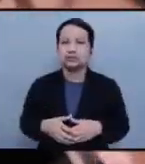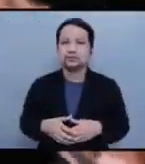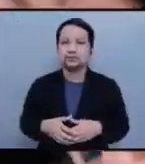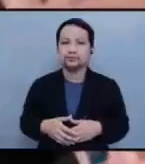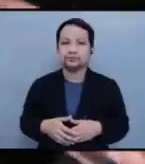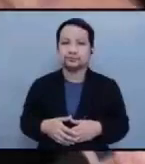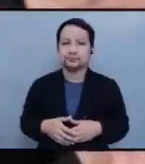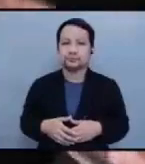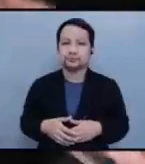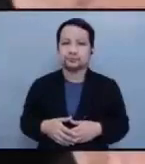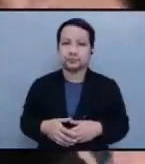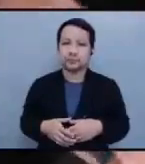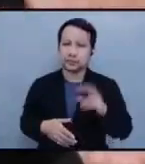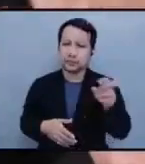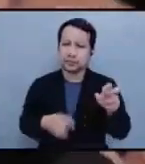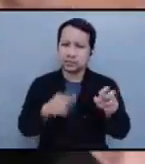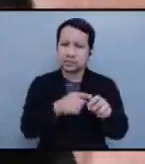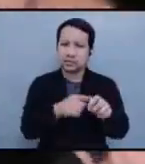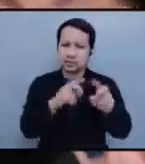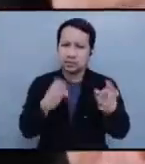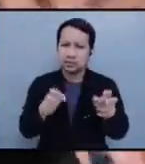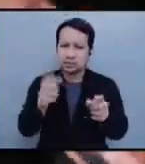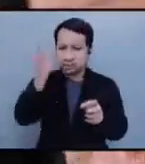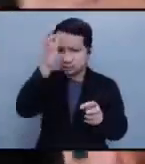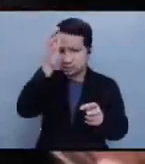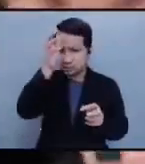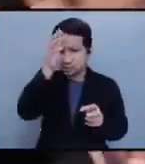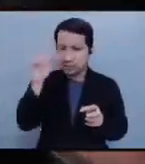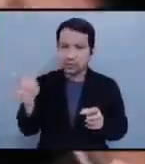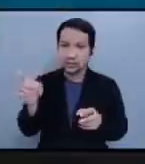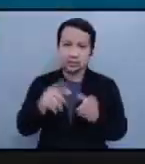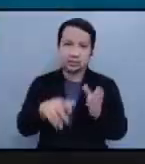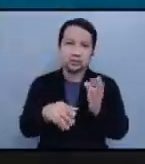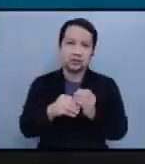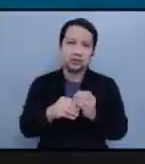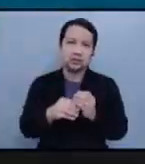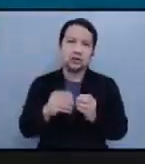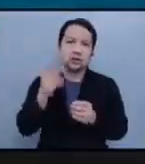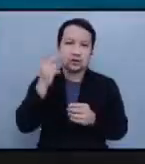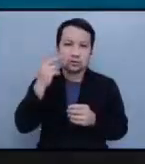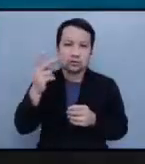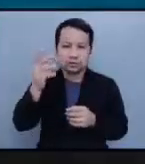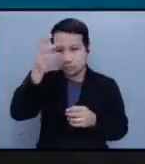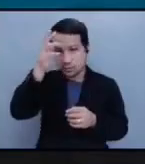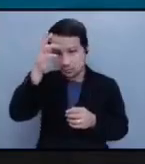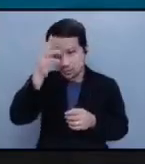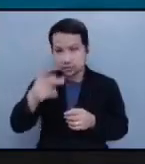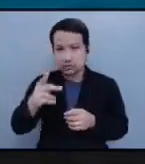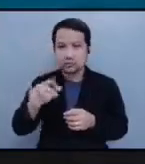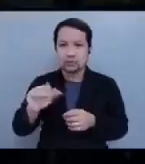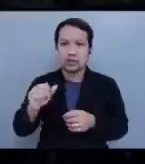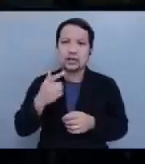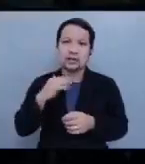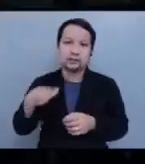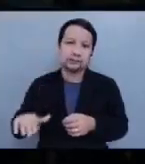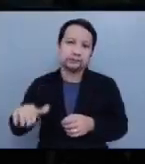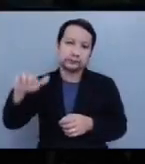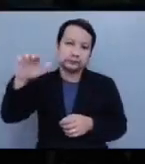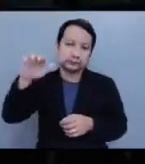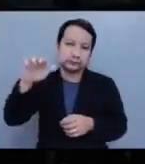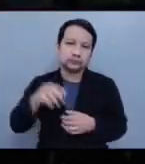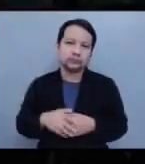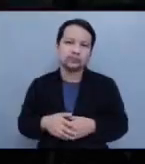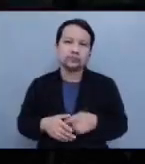Ang tawag namin sa kanya, Papa po, tsaka Kuya. Kasi siya po nagpalaki sa amin. Palagi